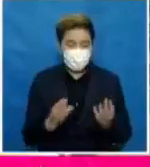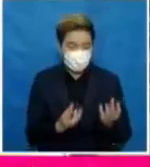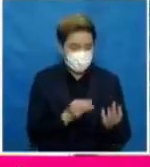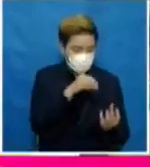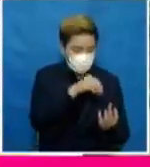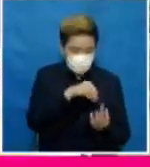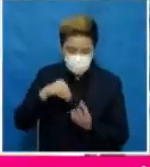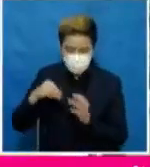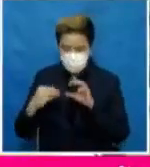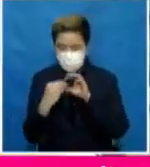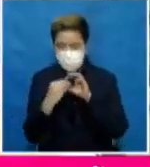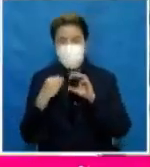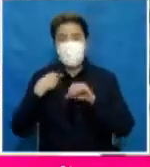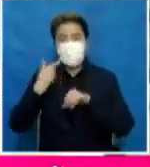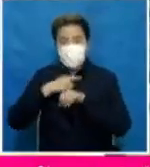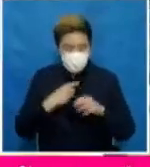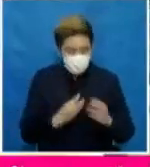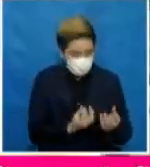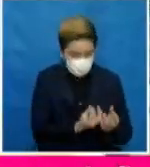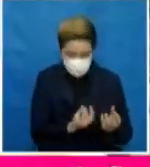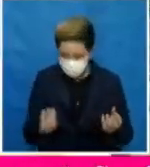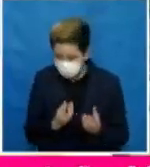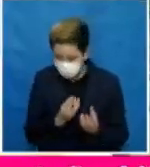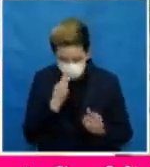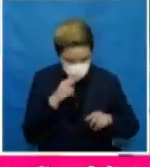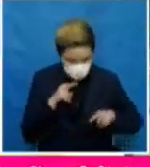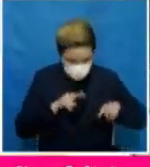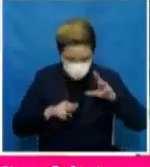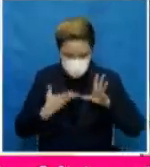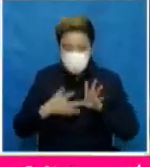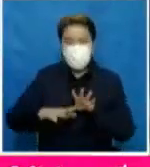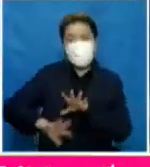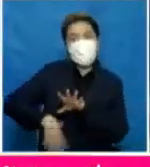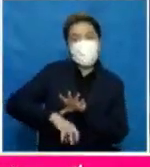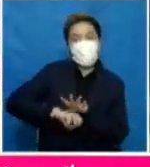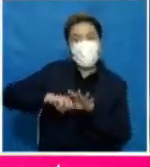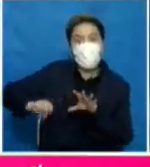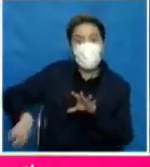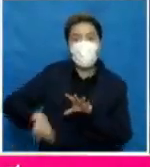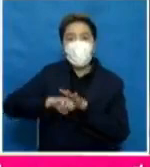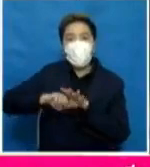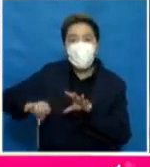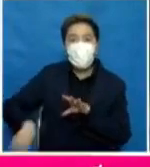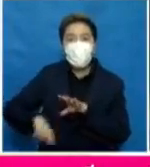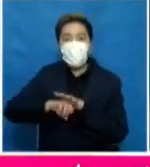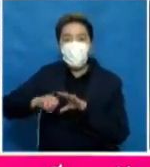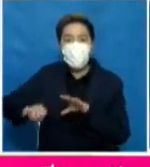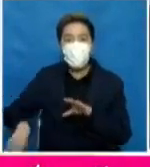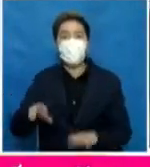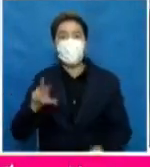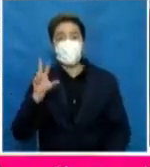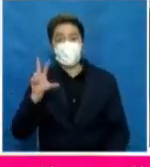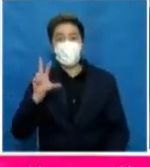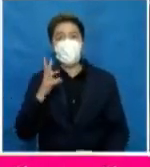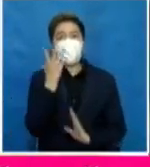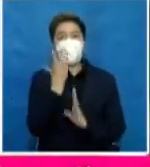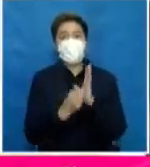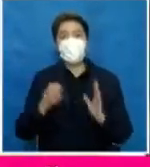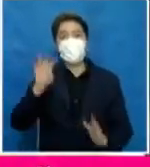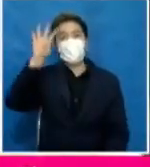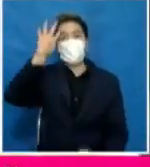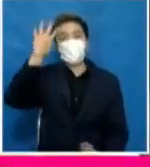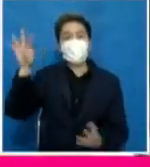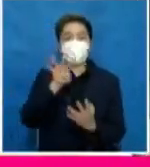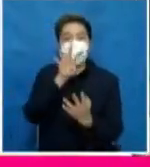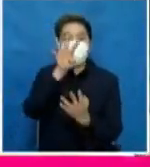ให้ประธานกรรมการตรวจสอบและสุ่มจับลูกบอลแสดงหลักออก3หลัก และใช้หลักที่เหลือในการออกรางวัลเลขท้าย4ตั